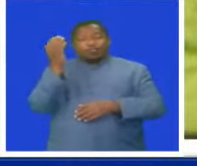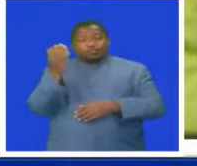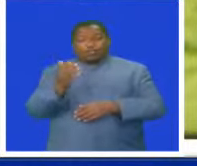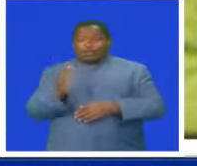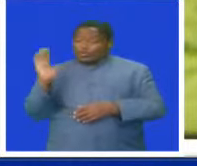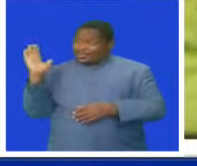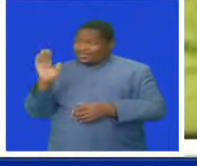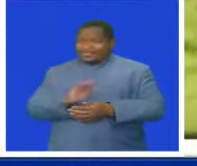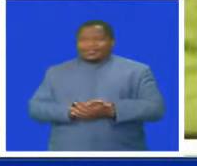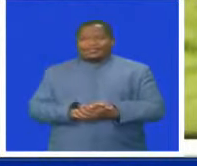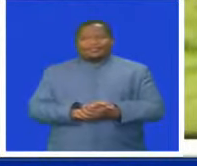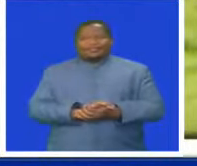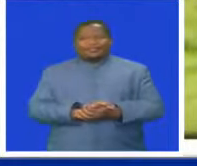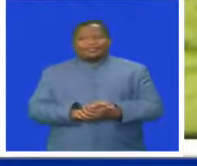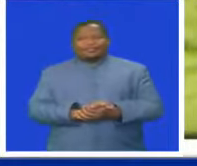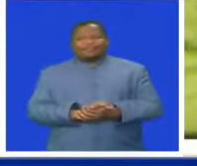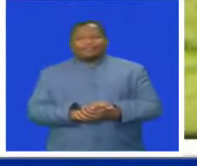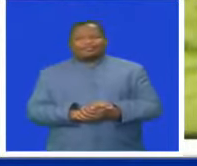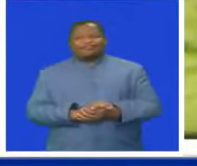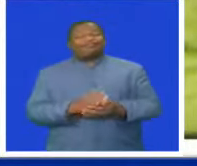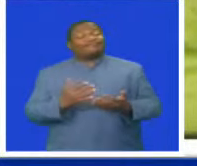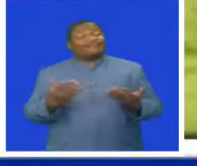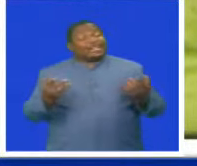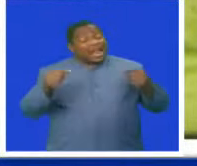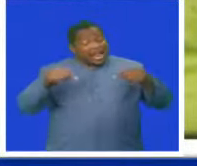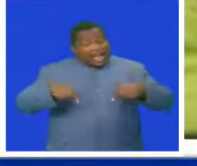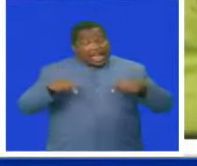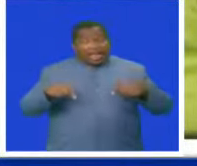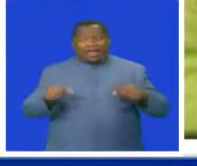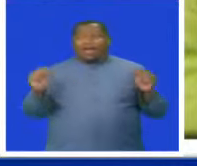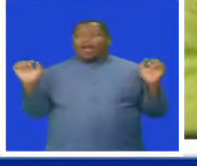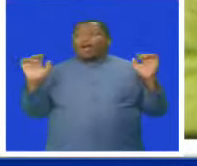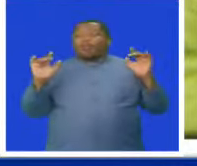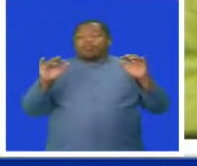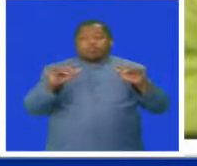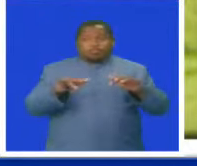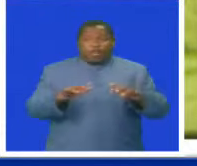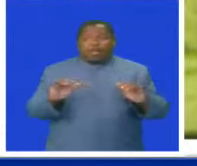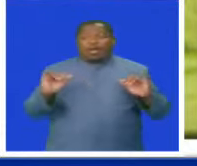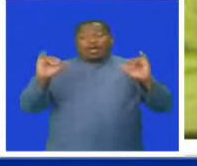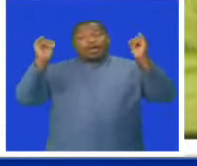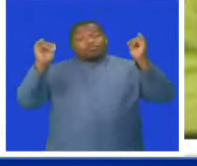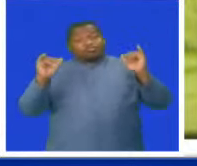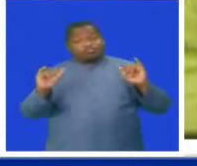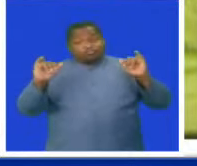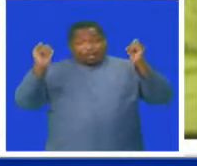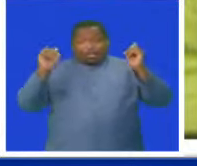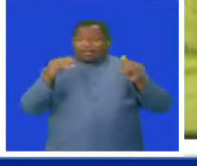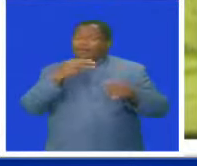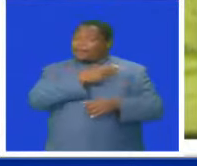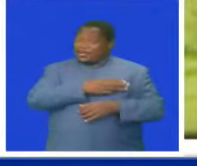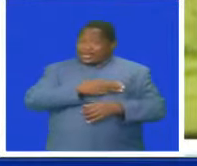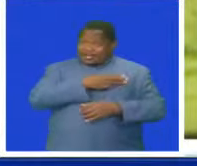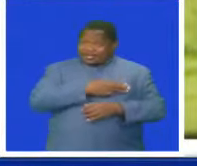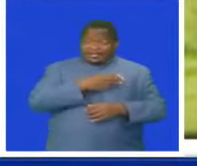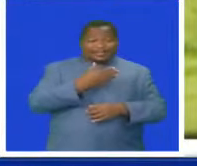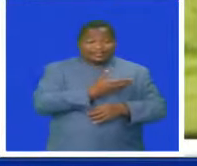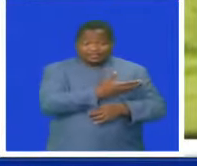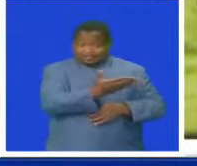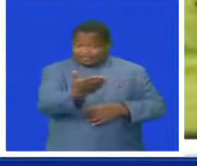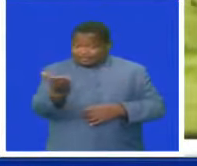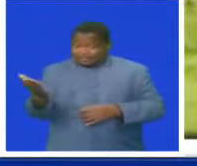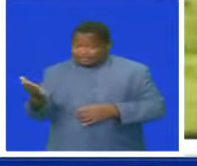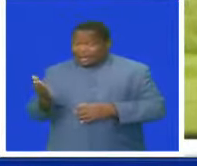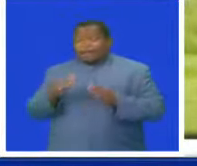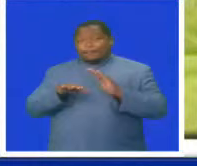kulokuthi sathi kwekuthi sigubha leli langa leli nje sithi 1 sathi simo sakho ngoba